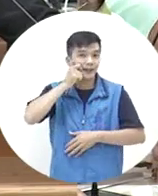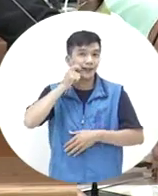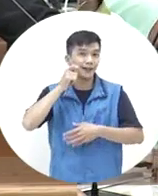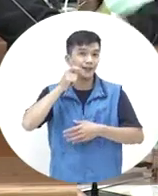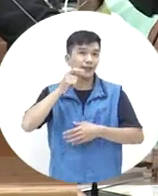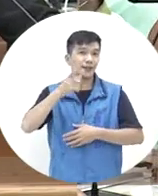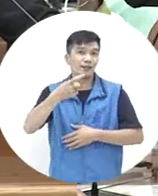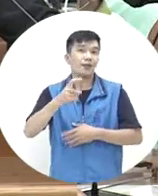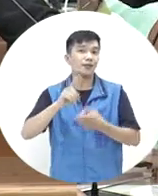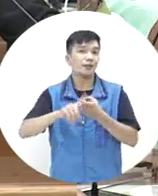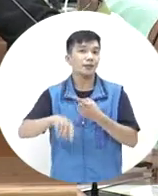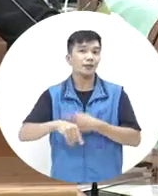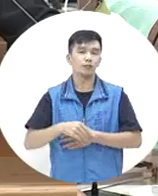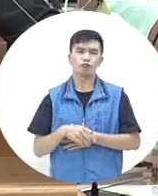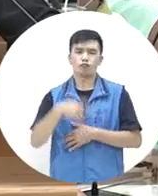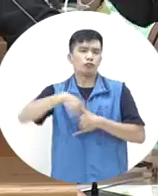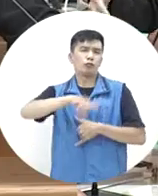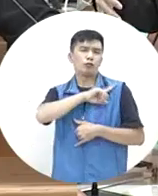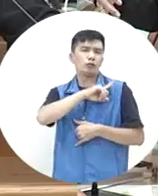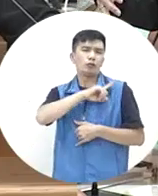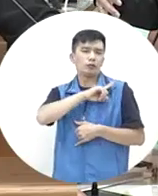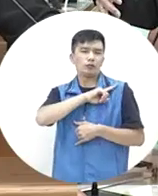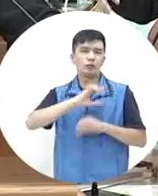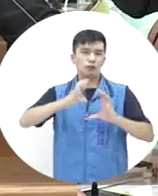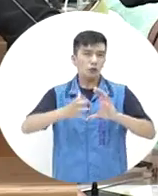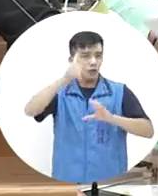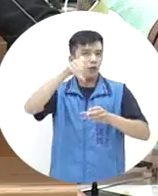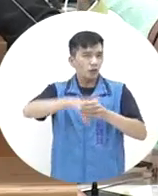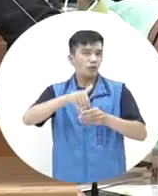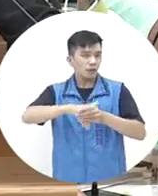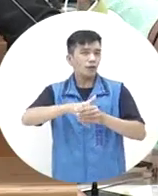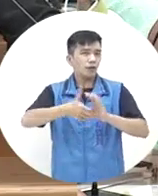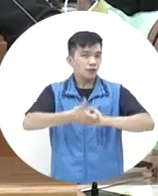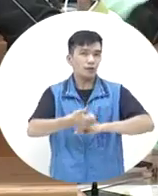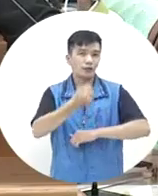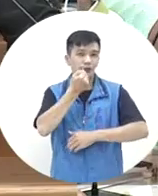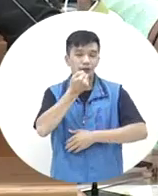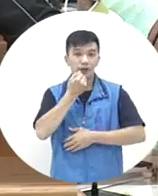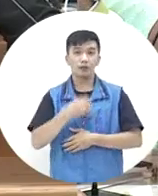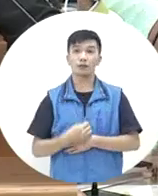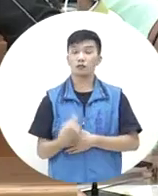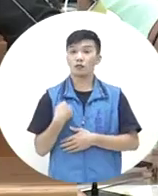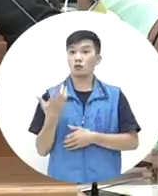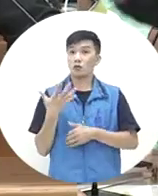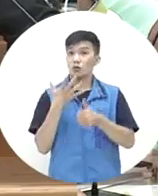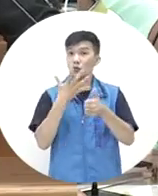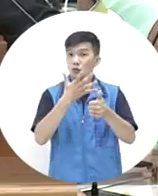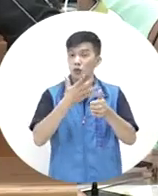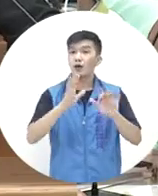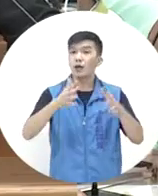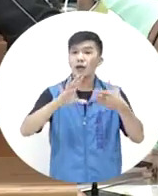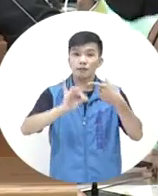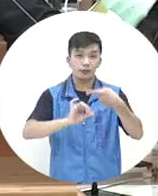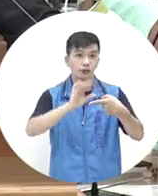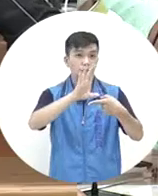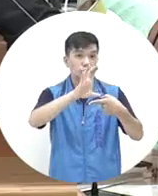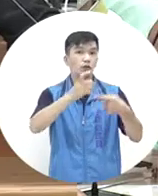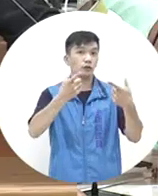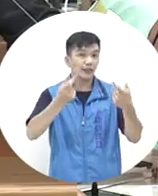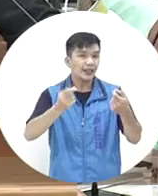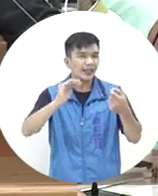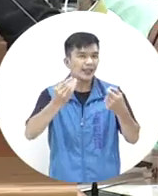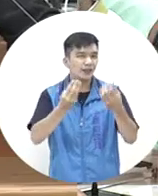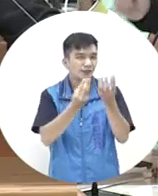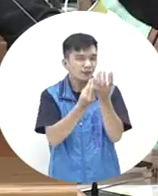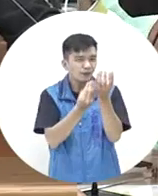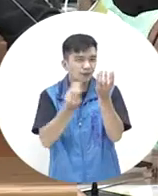统。 好，从刚刚我问到现在，好，我们大概有99%是相同的啊，只有其中呢一点点不一